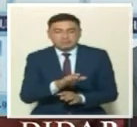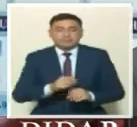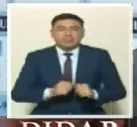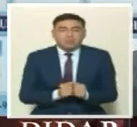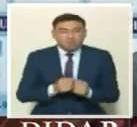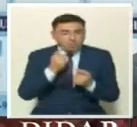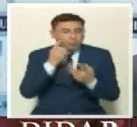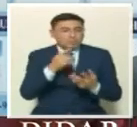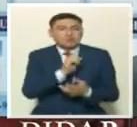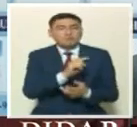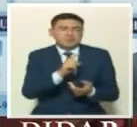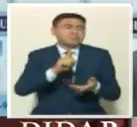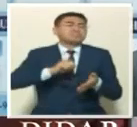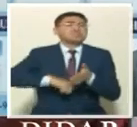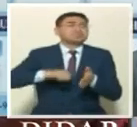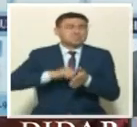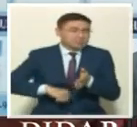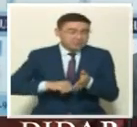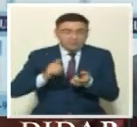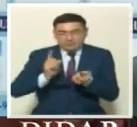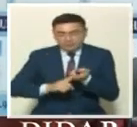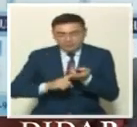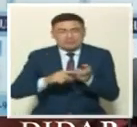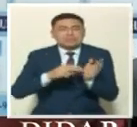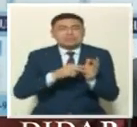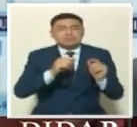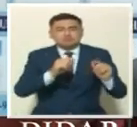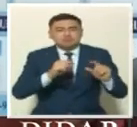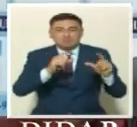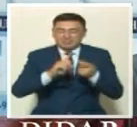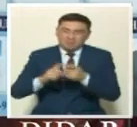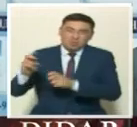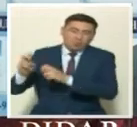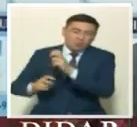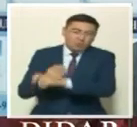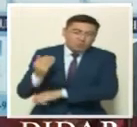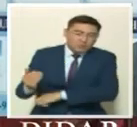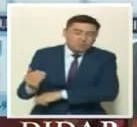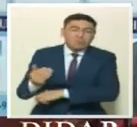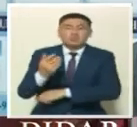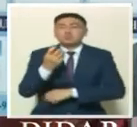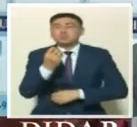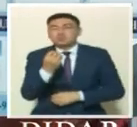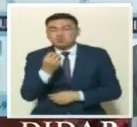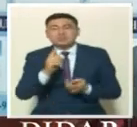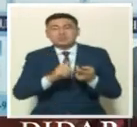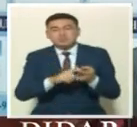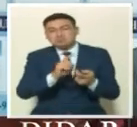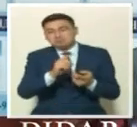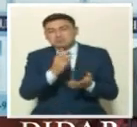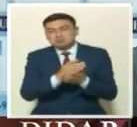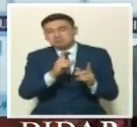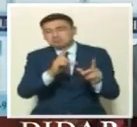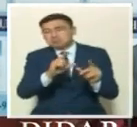Случай повышения было по причине повышения цен производства, а также 15 случаев отмечается понижение предельных